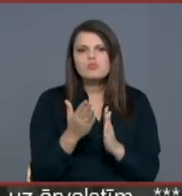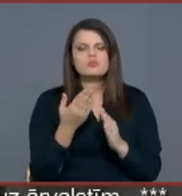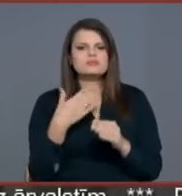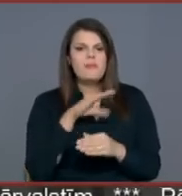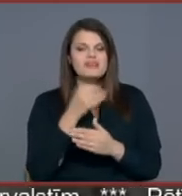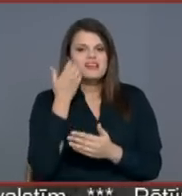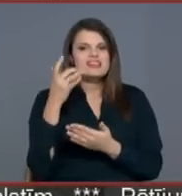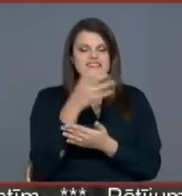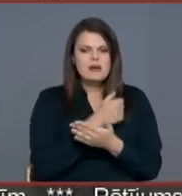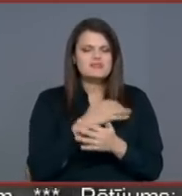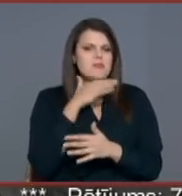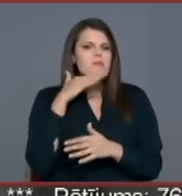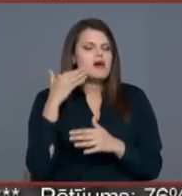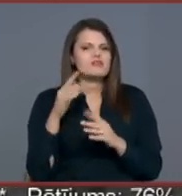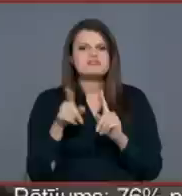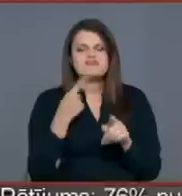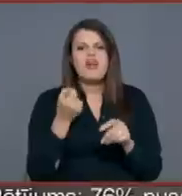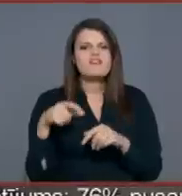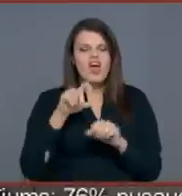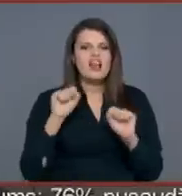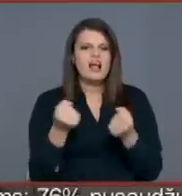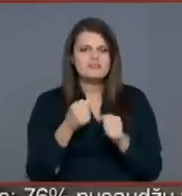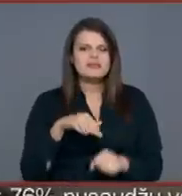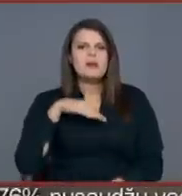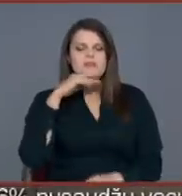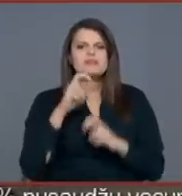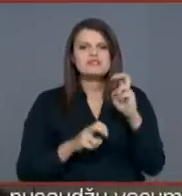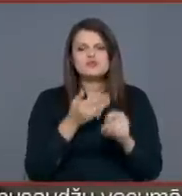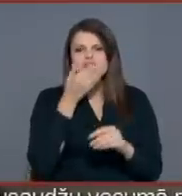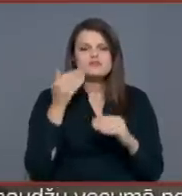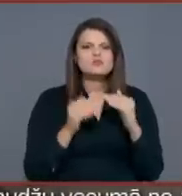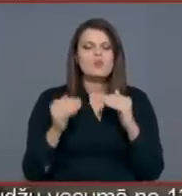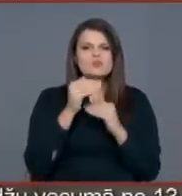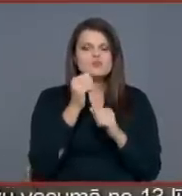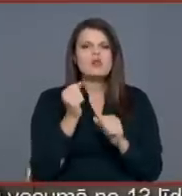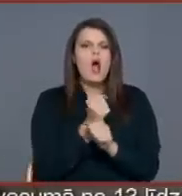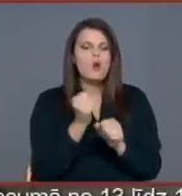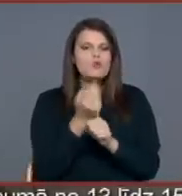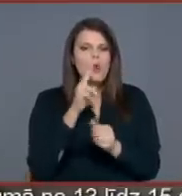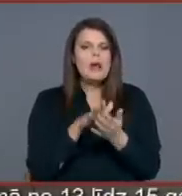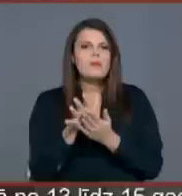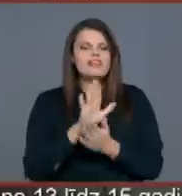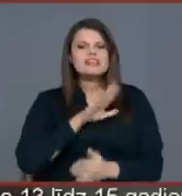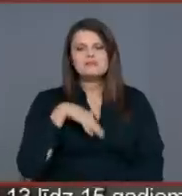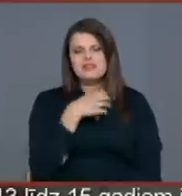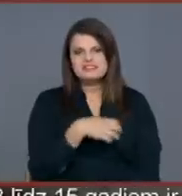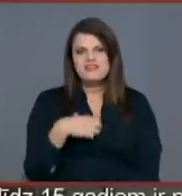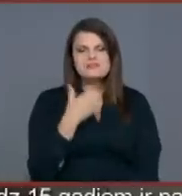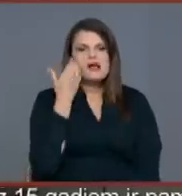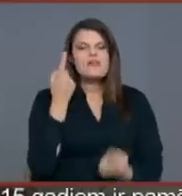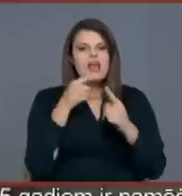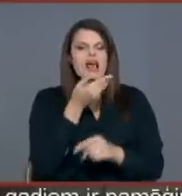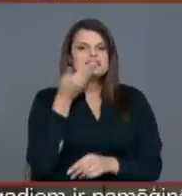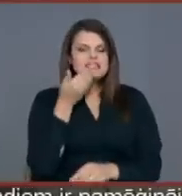mēs savācām krietni pa daudz, tad vēl vairākam zinām sanāk. Saražotais siltums tiek uzkrāts akumulatoros un patērēts pēc vajadzības. Kad laiks